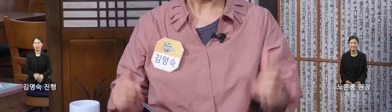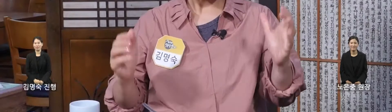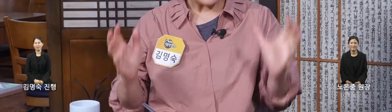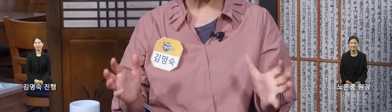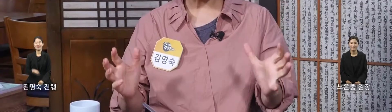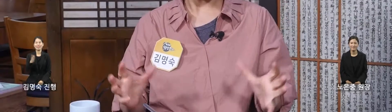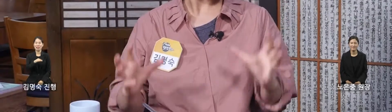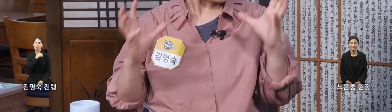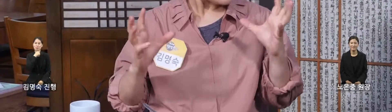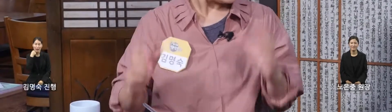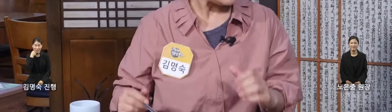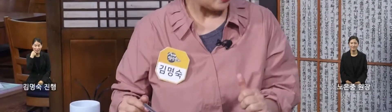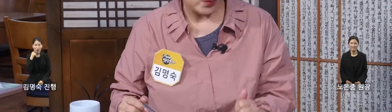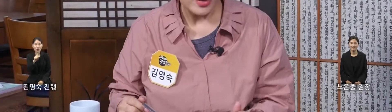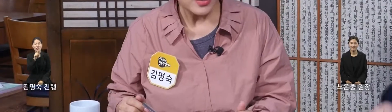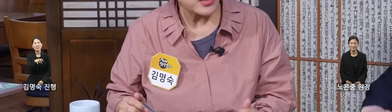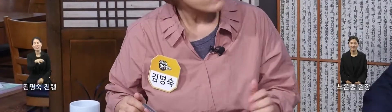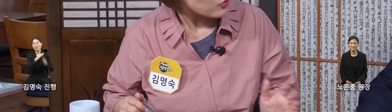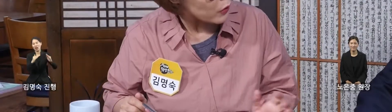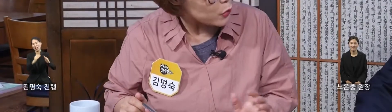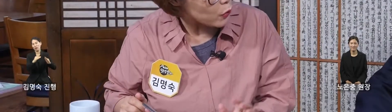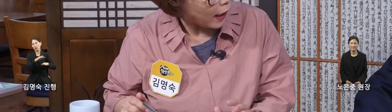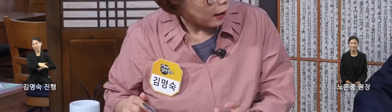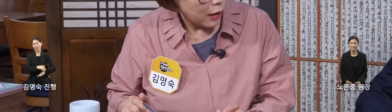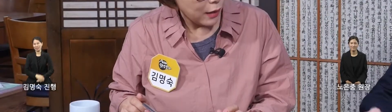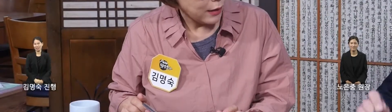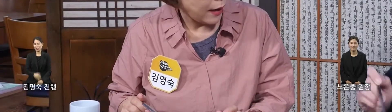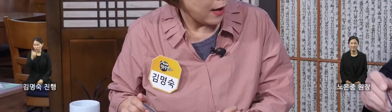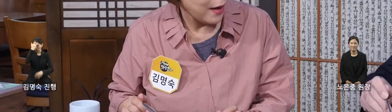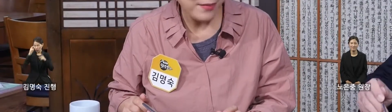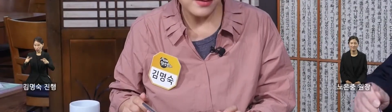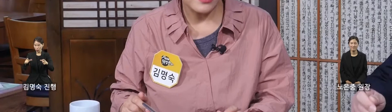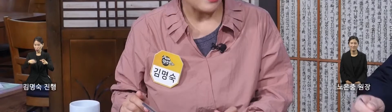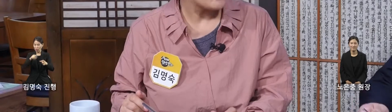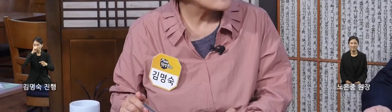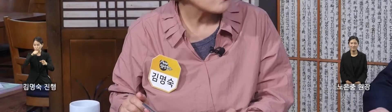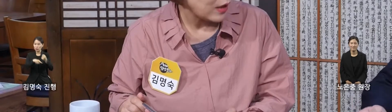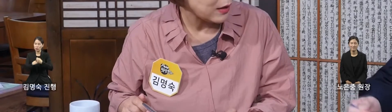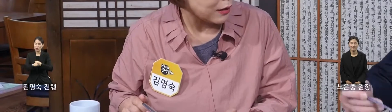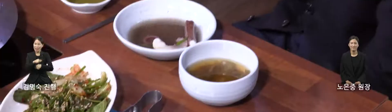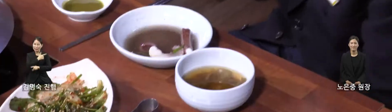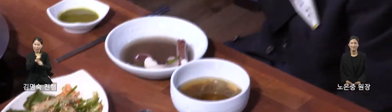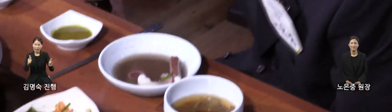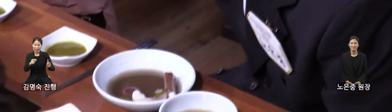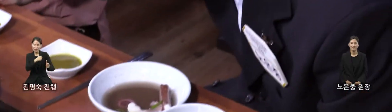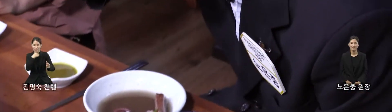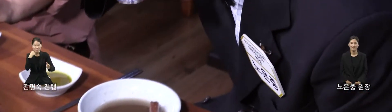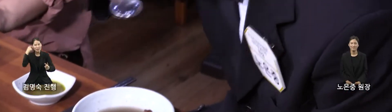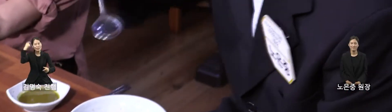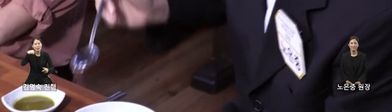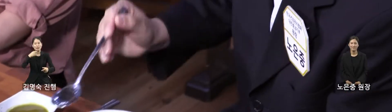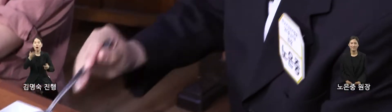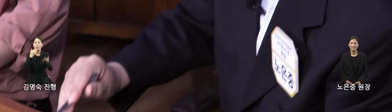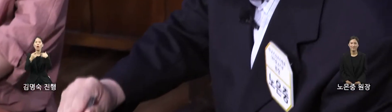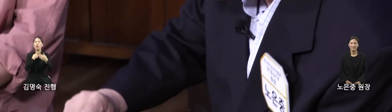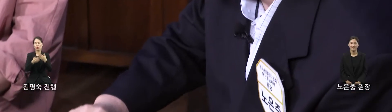이러시는데 맛은 이제 또 그러니까 충청도가 좋은 게 예. 다양한 맛을 다 볼 수가 아. 있다는 거. 예. 그래서